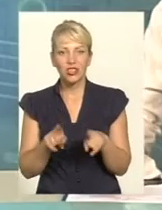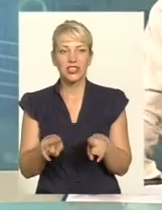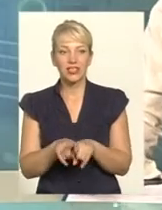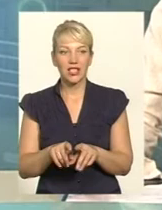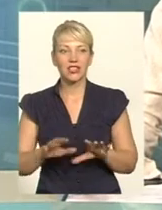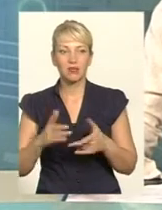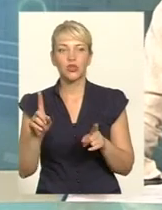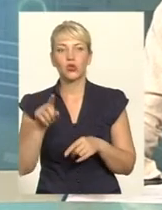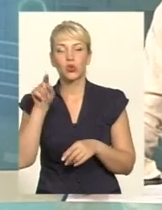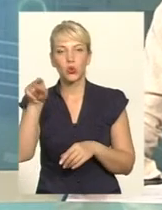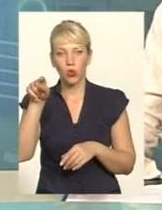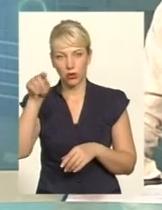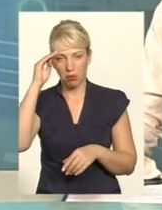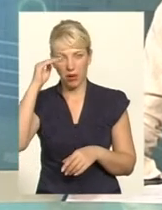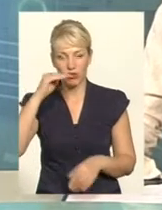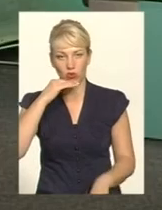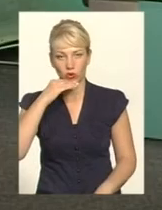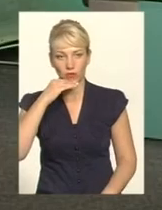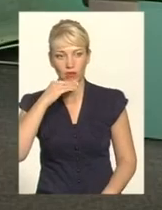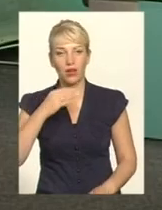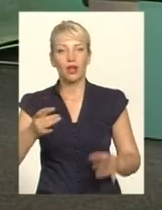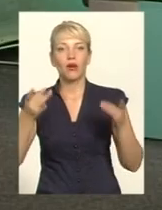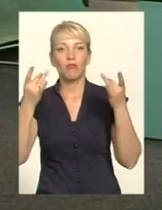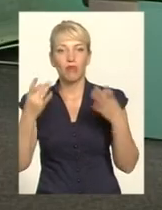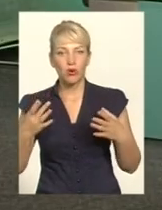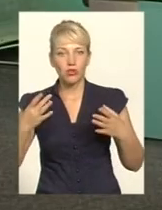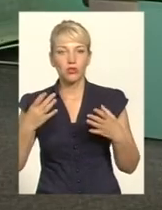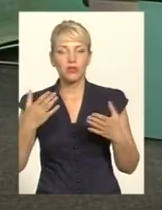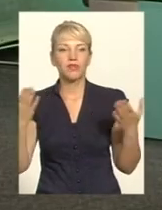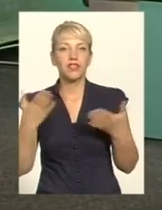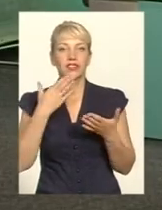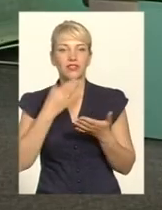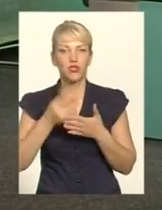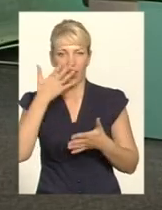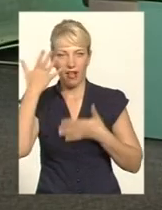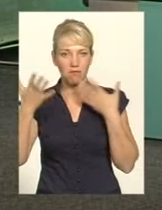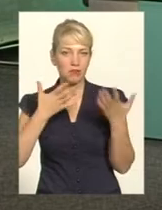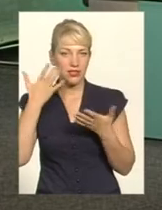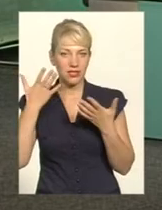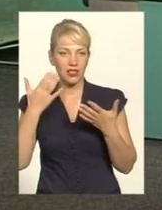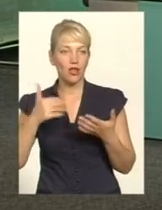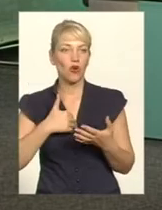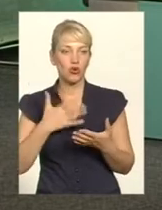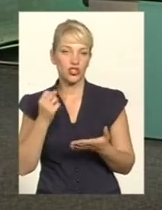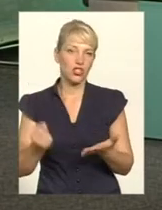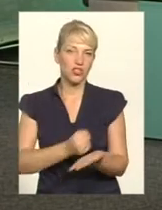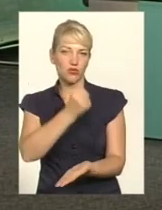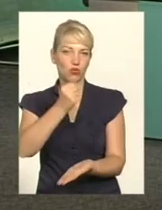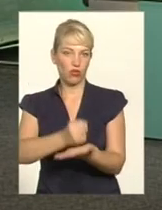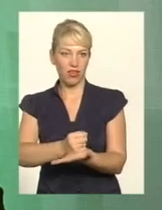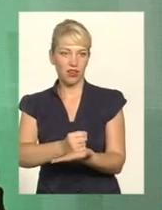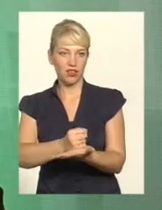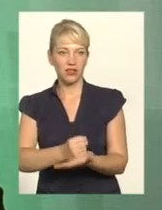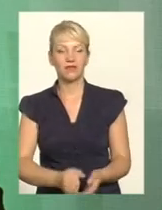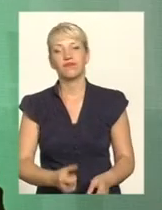що той батько просто свої якісь амбіції хоче ще раз утвердити. Досить часто,